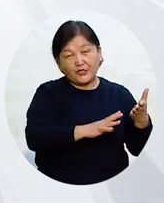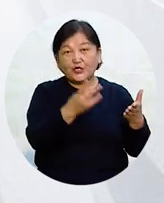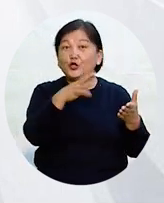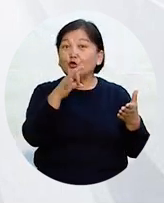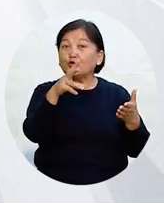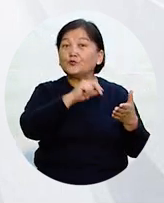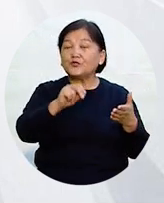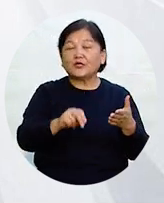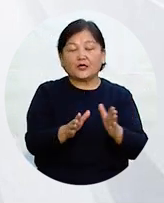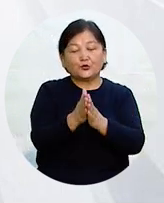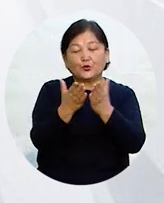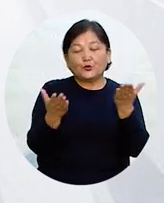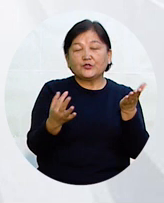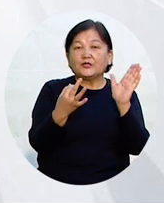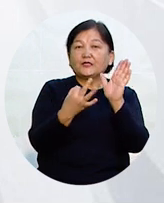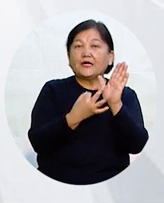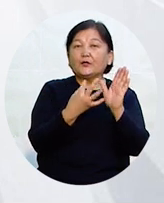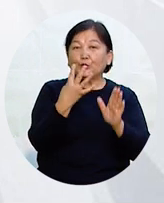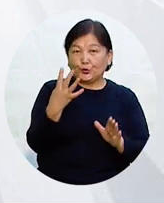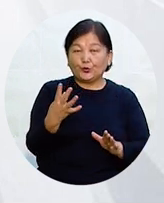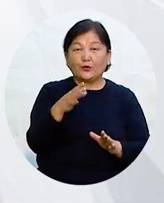сургуучгийн 84-р талын дасгал 20.